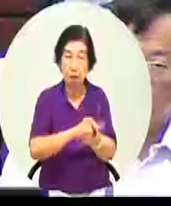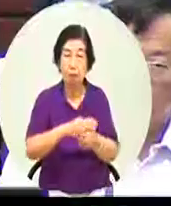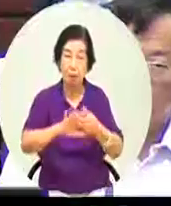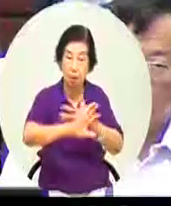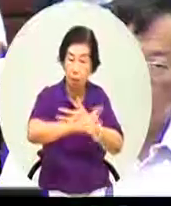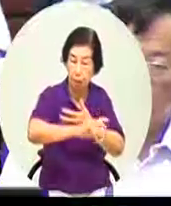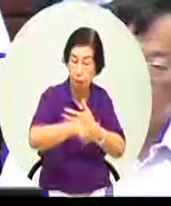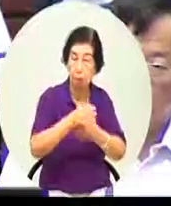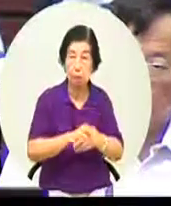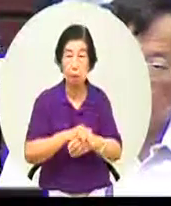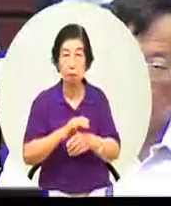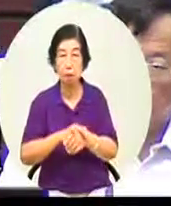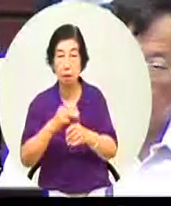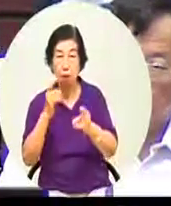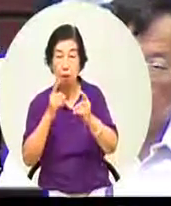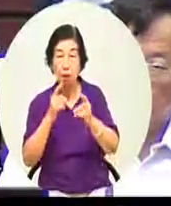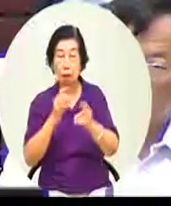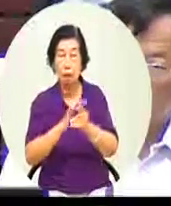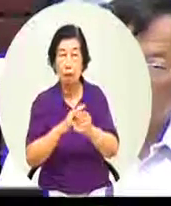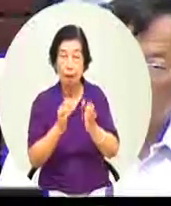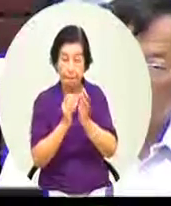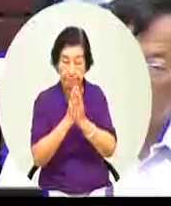就是刚刚有提到，就是我们对于